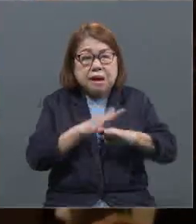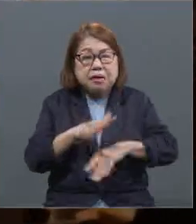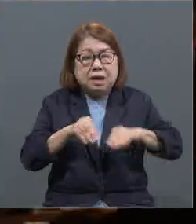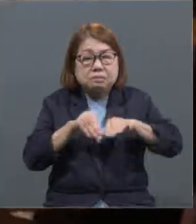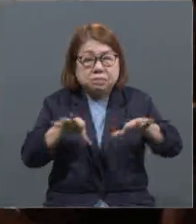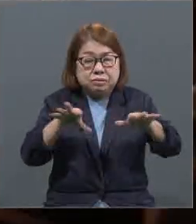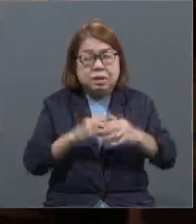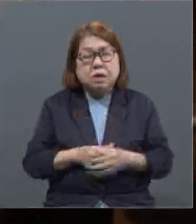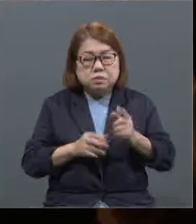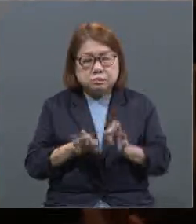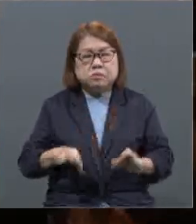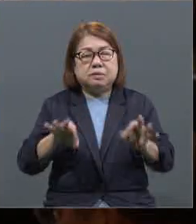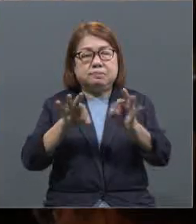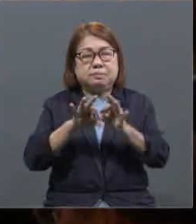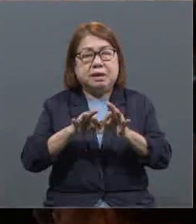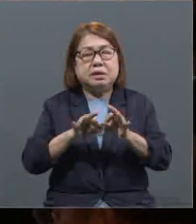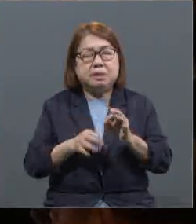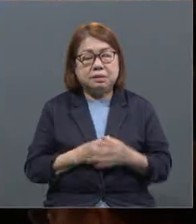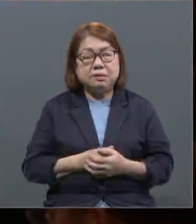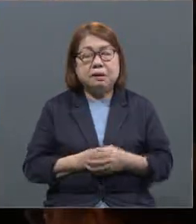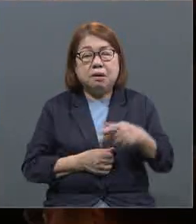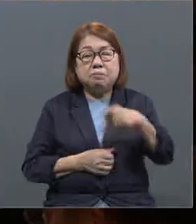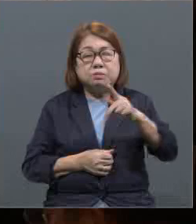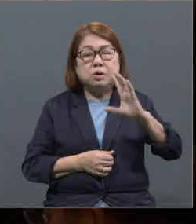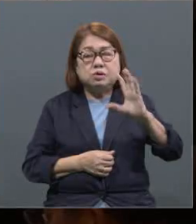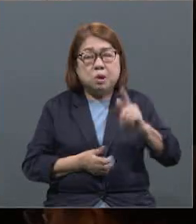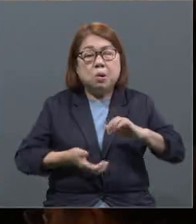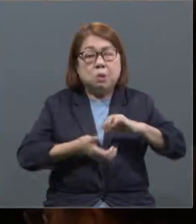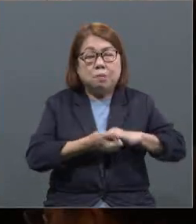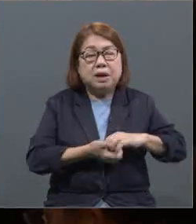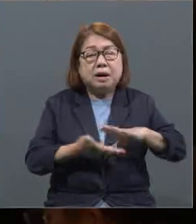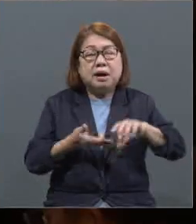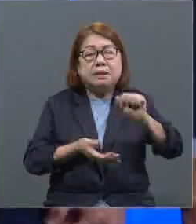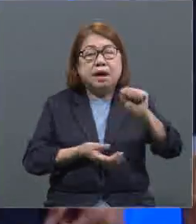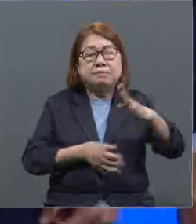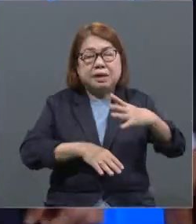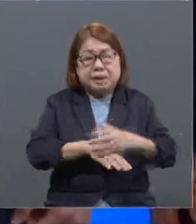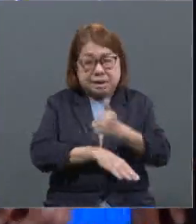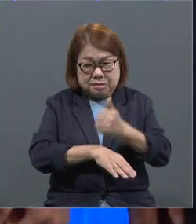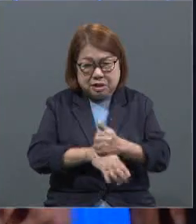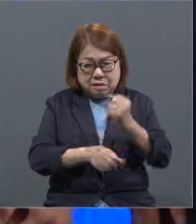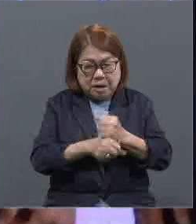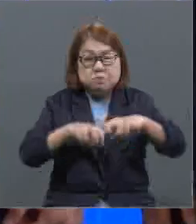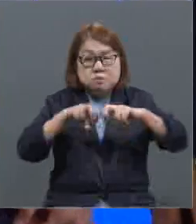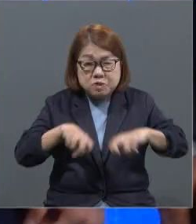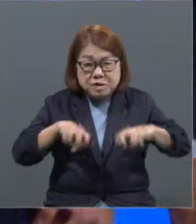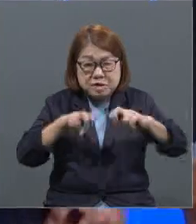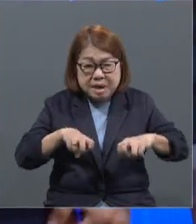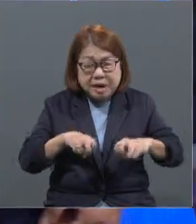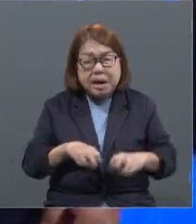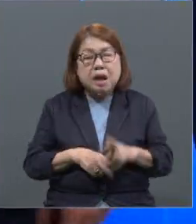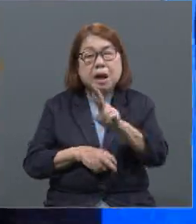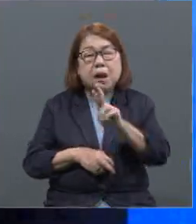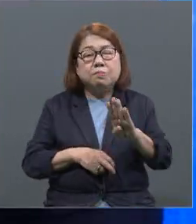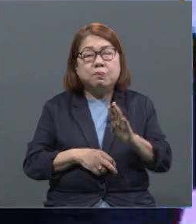ที่จะยกระดับเพื่อทำงานร่วมกันโดยปปชร่วมกับสถาบันพระปกเกล้าทำการวิจัยยกระดับประสิทธิภาพโดยใช้ระบบ AI